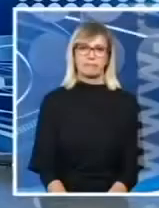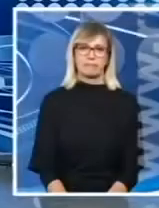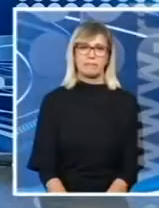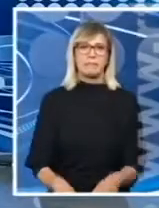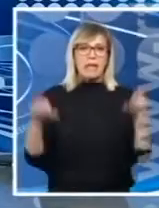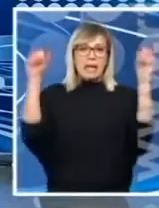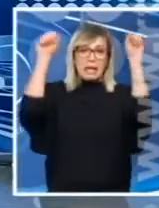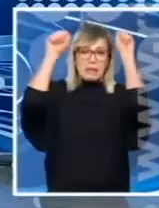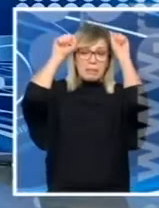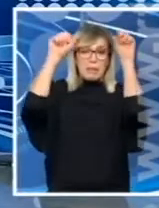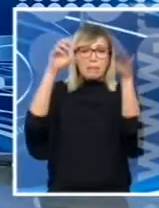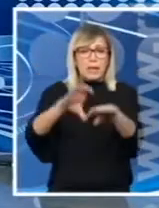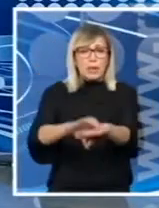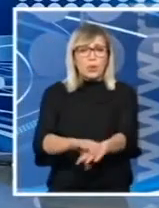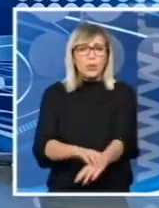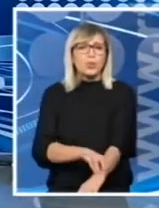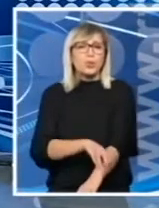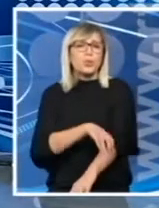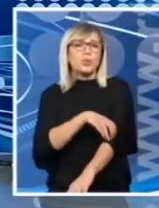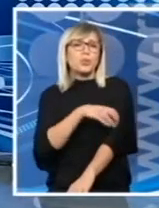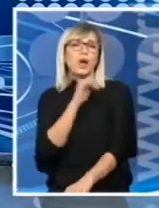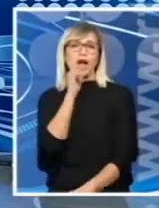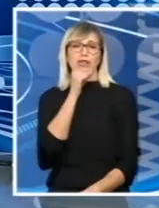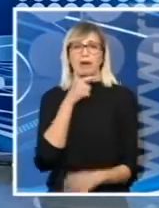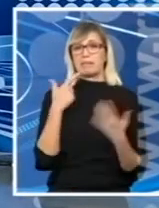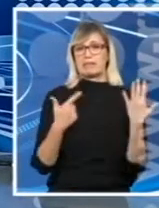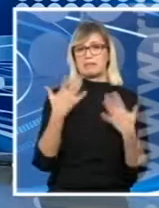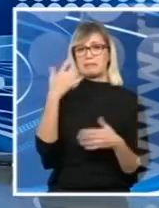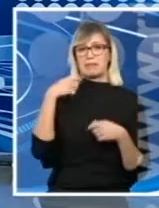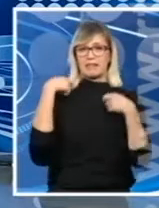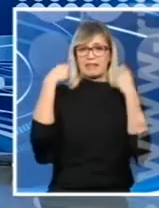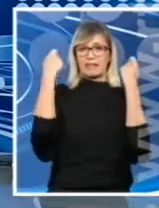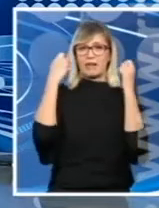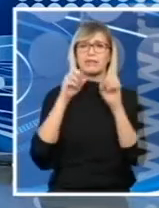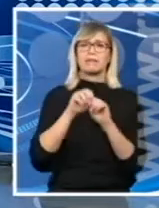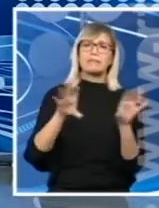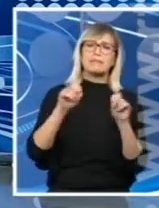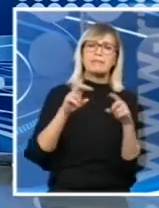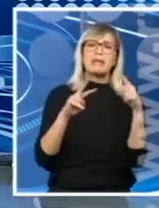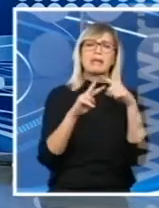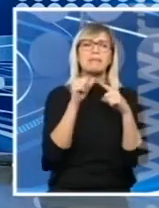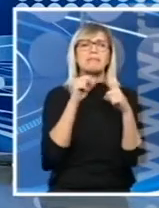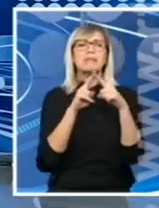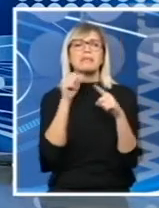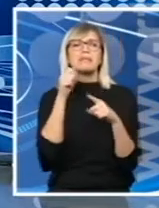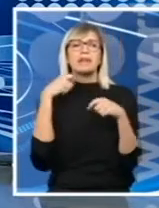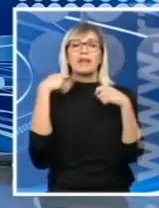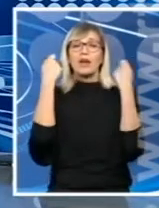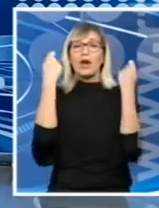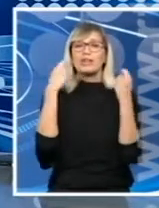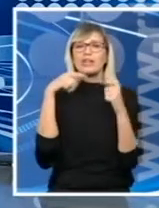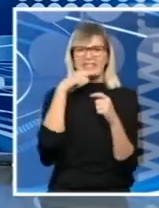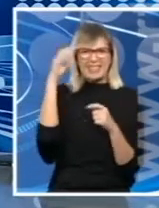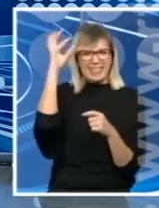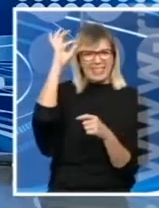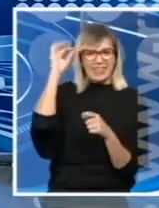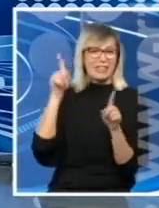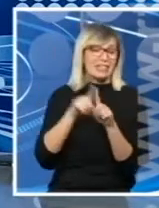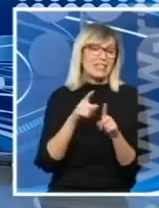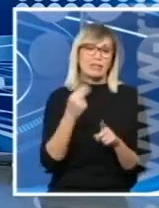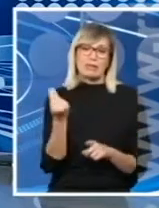Pipi Duga Čarapa slavi 75. rođendan. Serijalom o Pipi, rođendan riđokose književne junakinje, slavi i Srbija online.